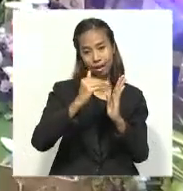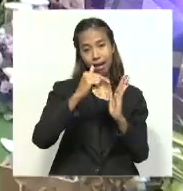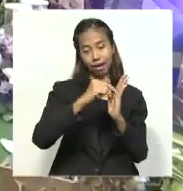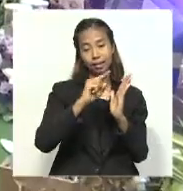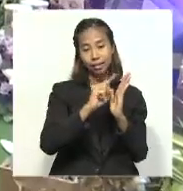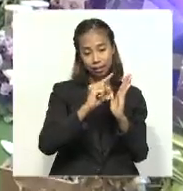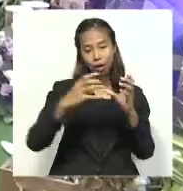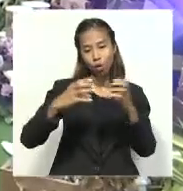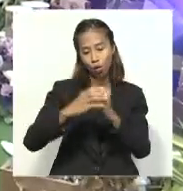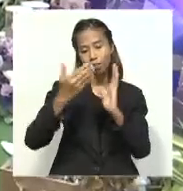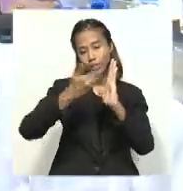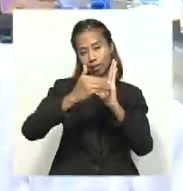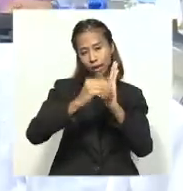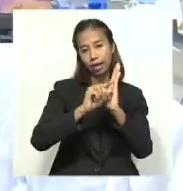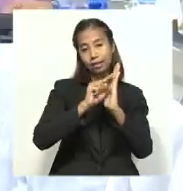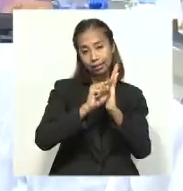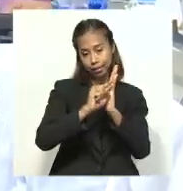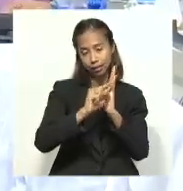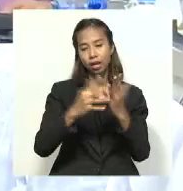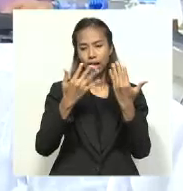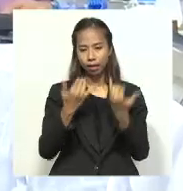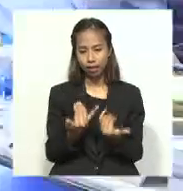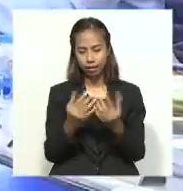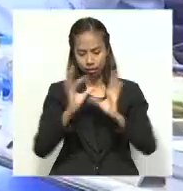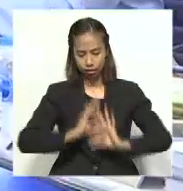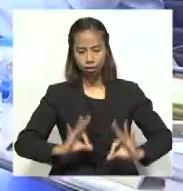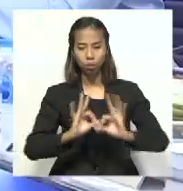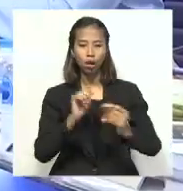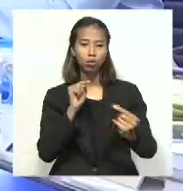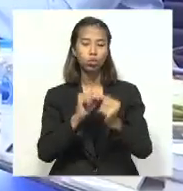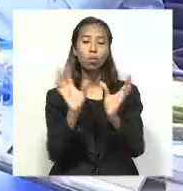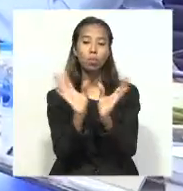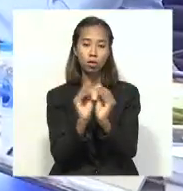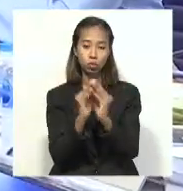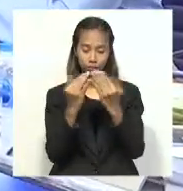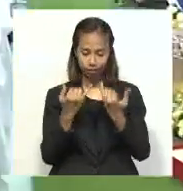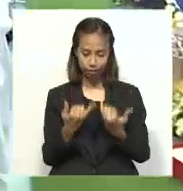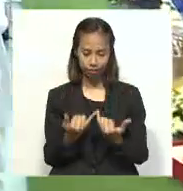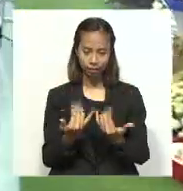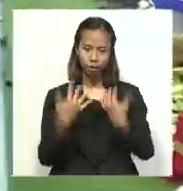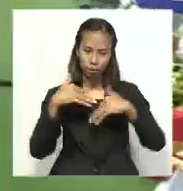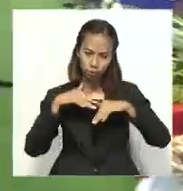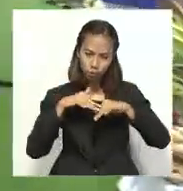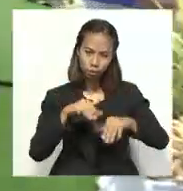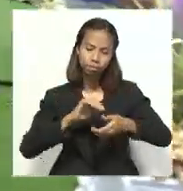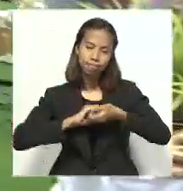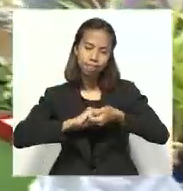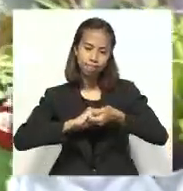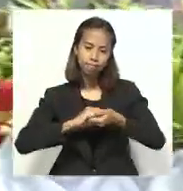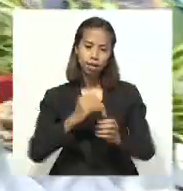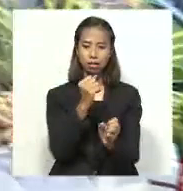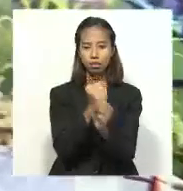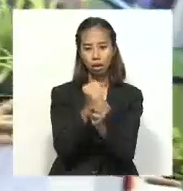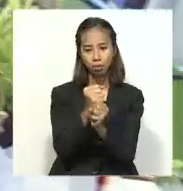ดภาคตะวันออกเฉียงเหนือตอนบน1โดยย้ำความสำคัญของการประชุมครั้งนี้ที่จะบูรณาการความร่วมมือร่วม